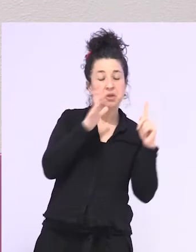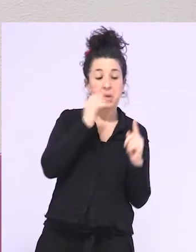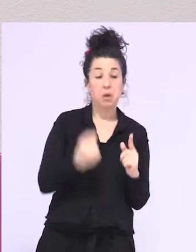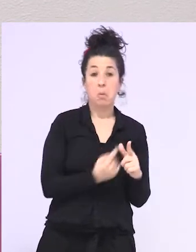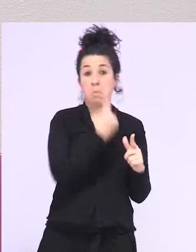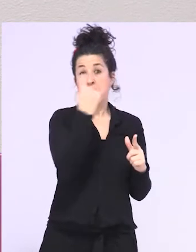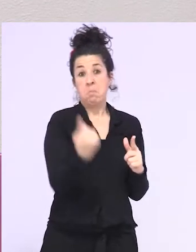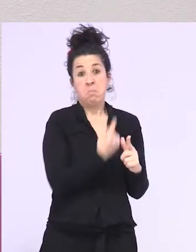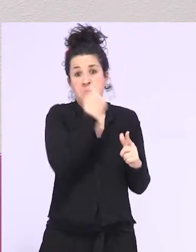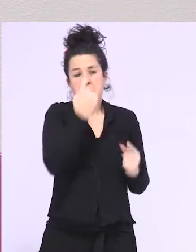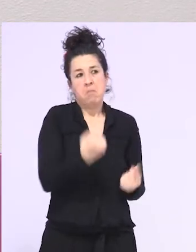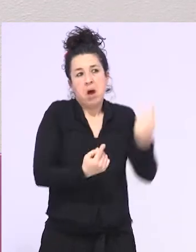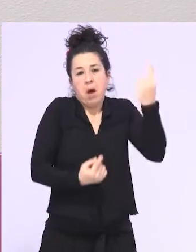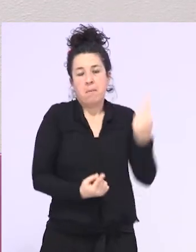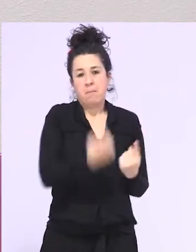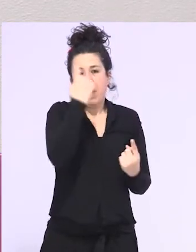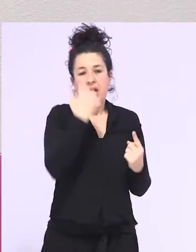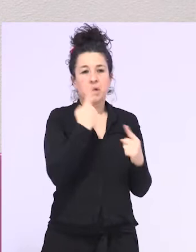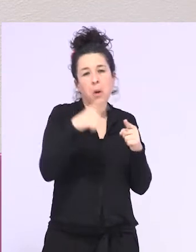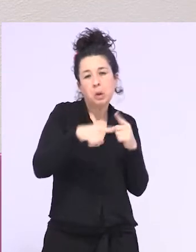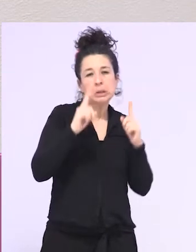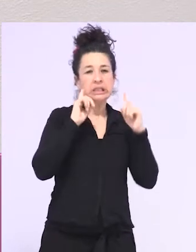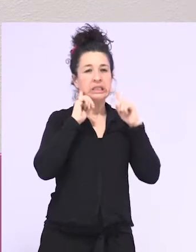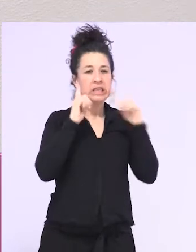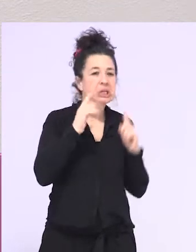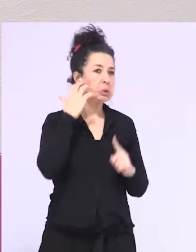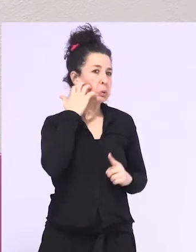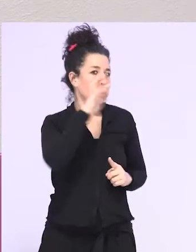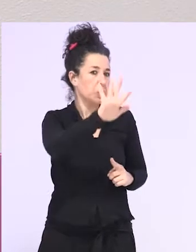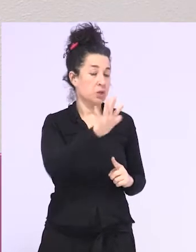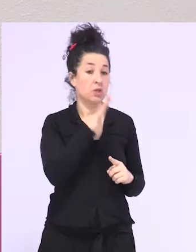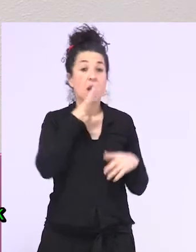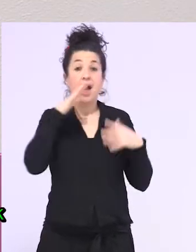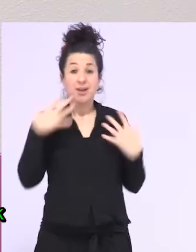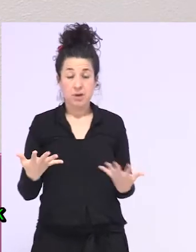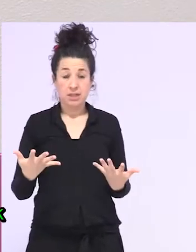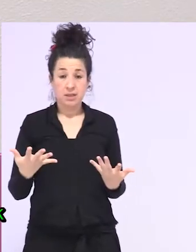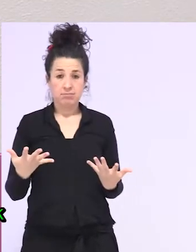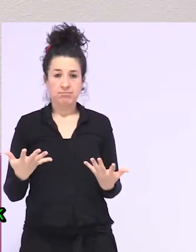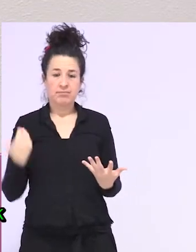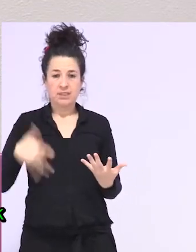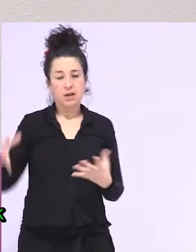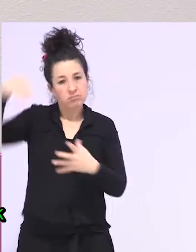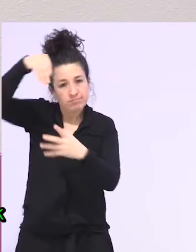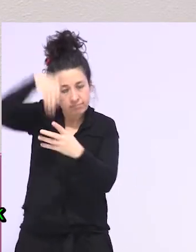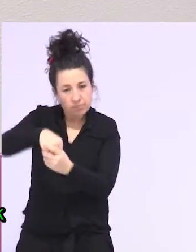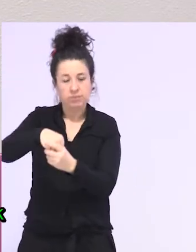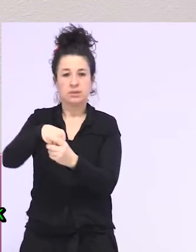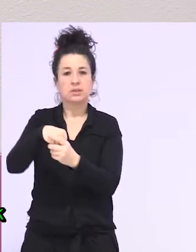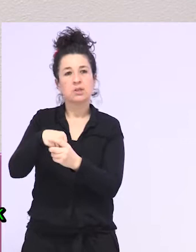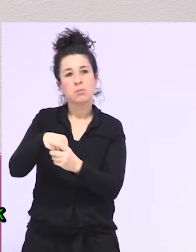isolatuak, salbuespenak, bitxikeriak, eta erasoak hor sartzen ziren, eta gaur egun gero eta gehiago sartzen dira indarkeria matxistako